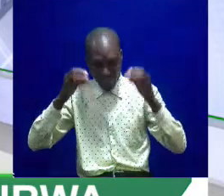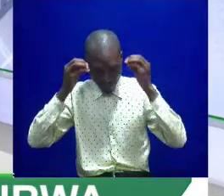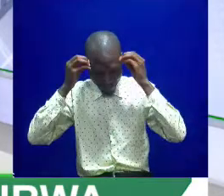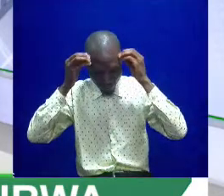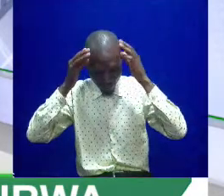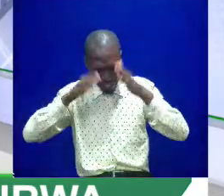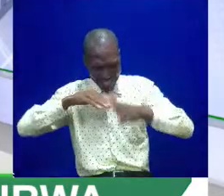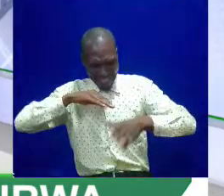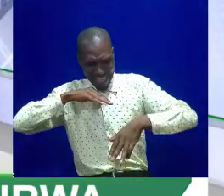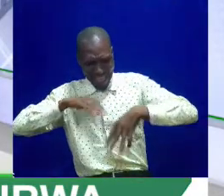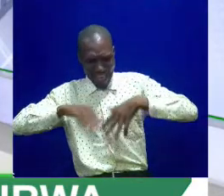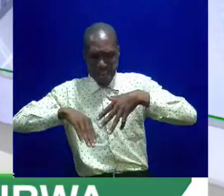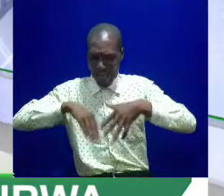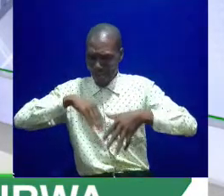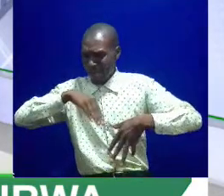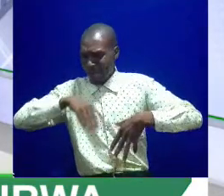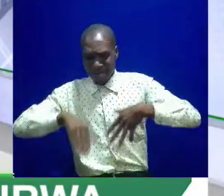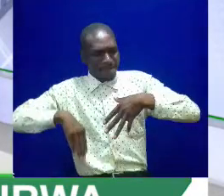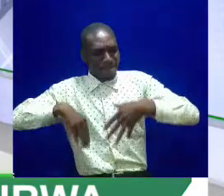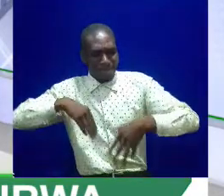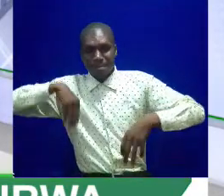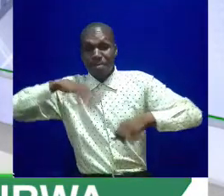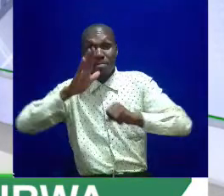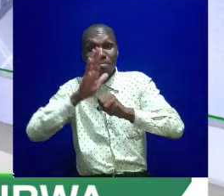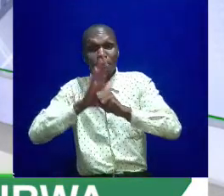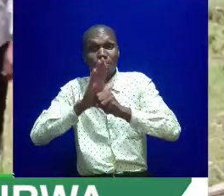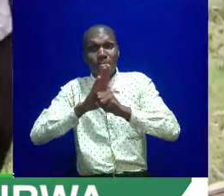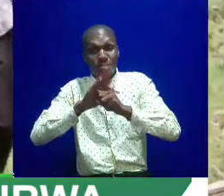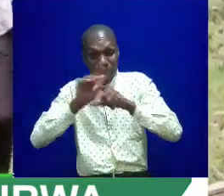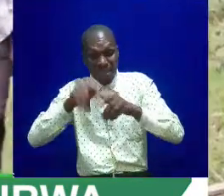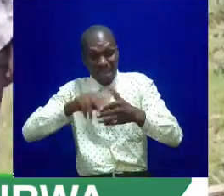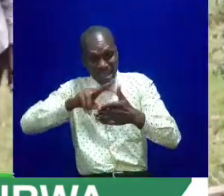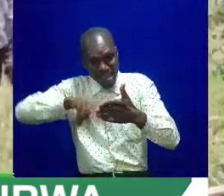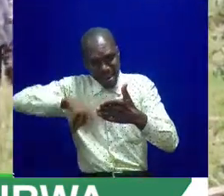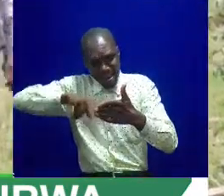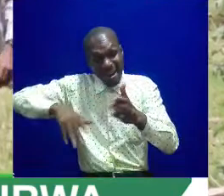na gotayona na chikubeka omokia aseskuru.